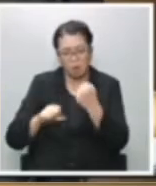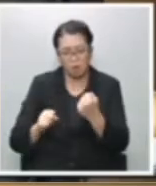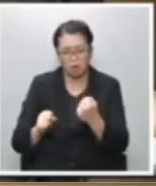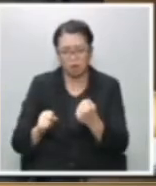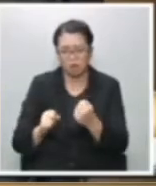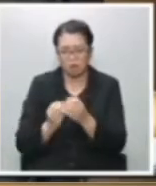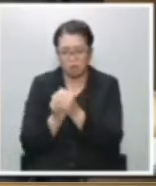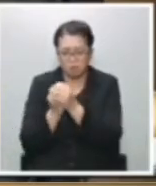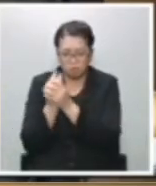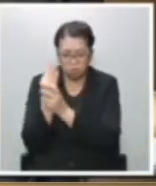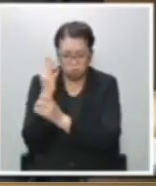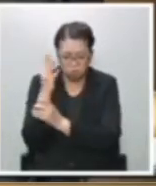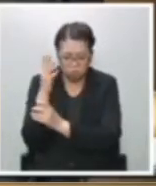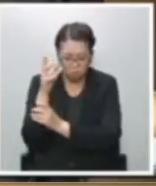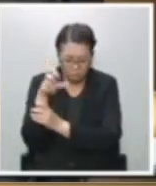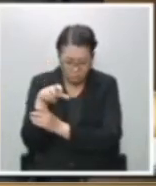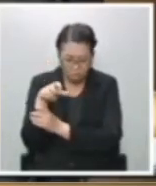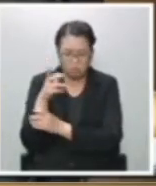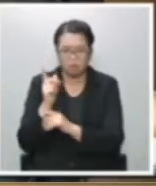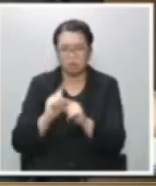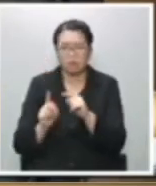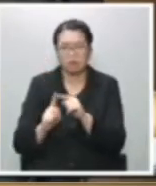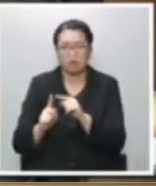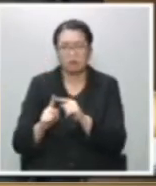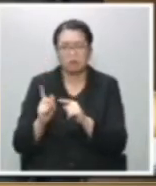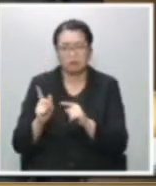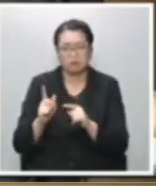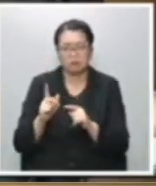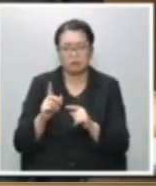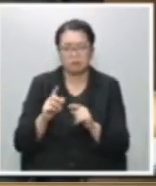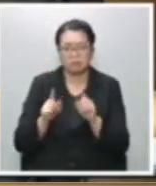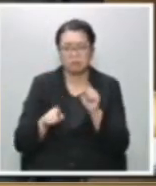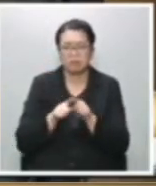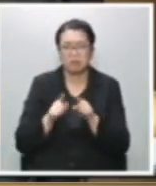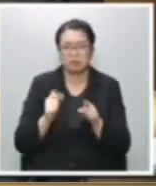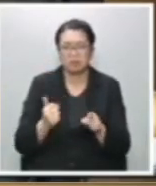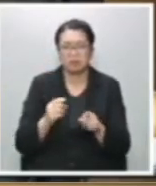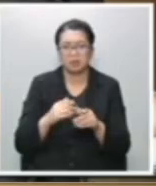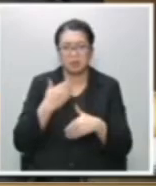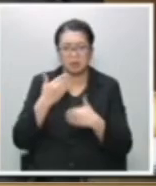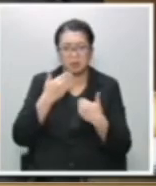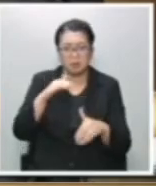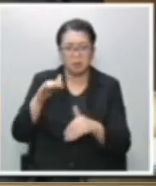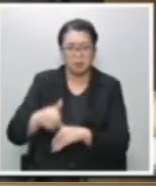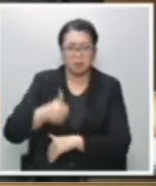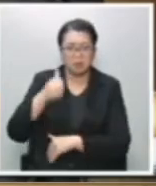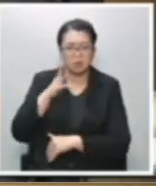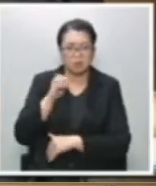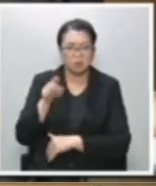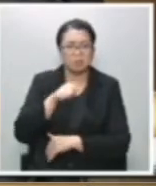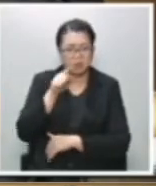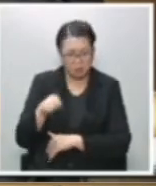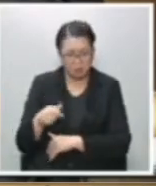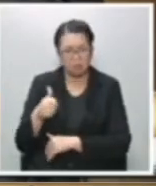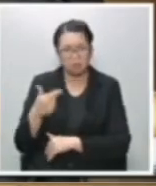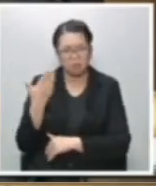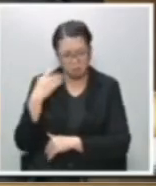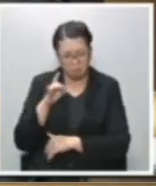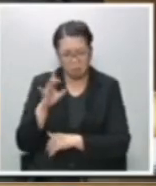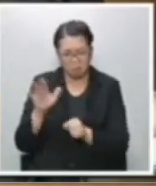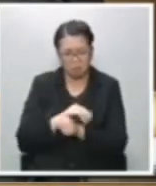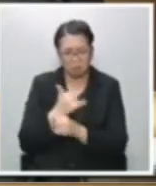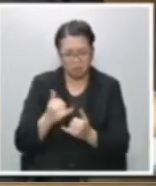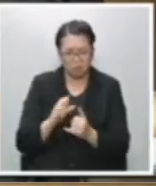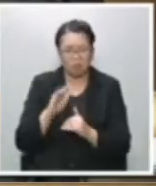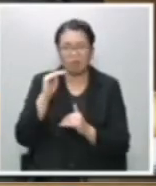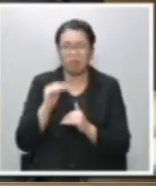ไปคือใครได้ 60% ก็เก่งในขณะนี้ของอ้อยนะครับท่านได้พูดถึงว่ารั